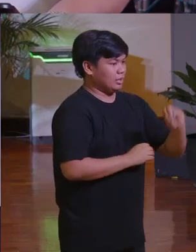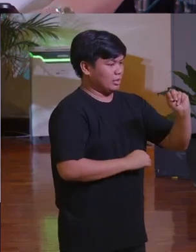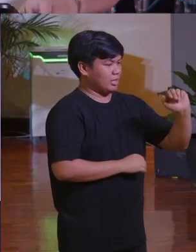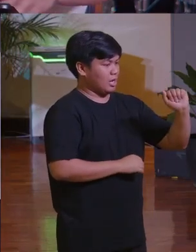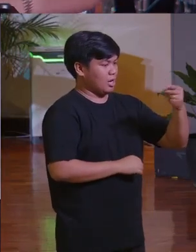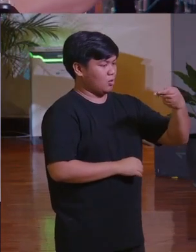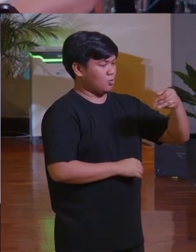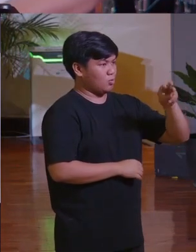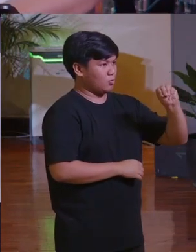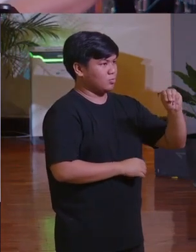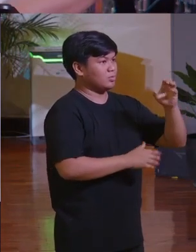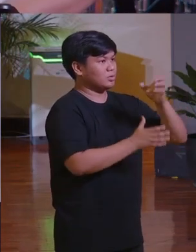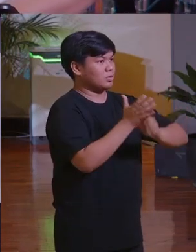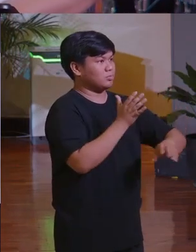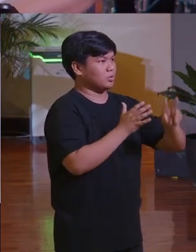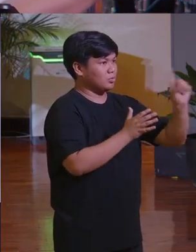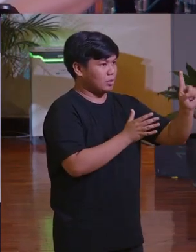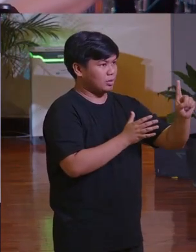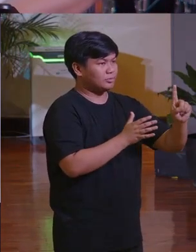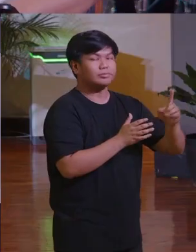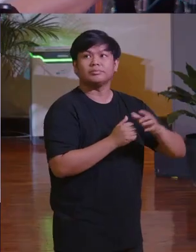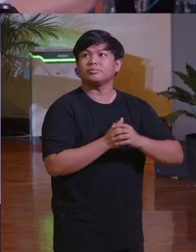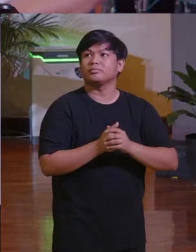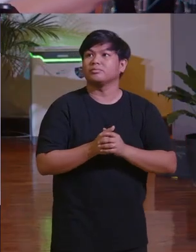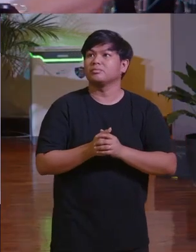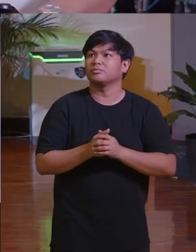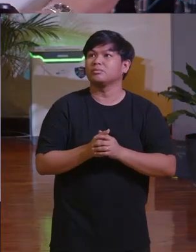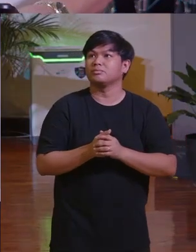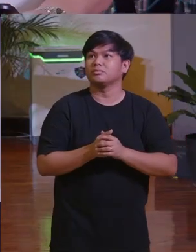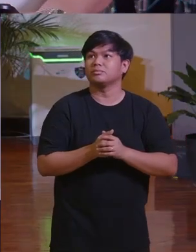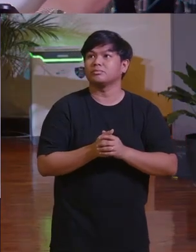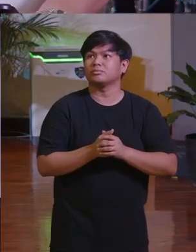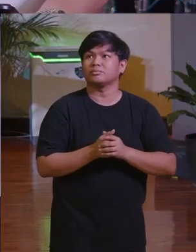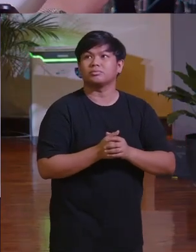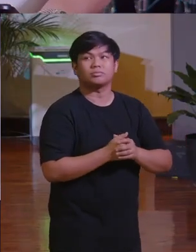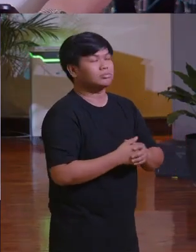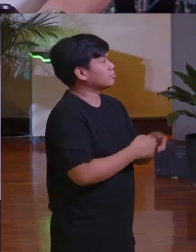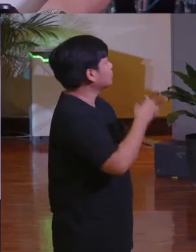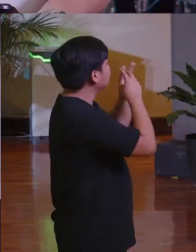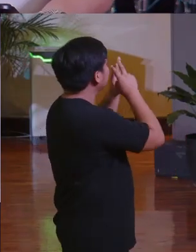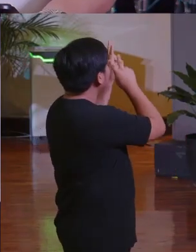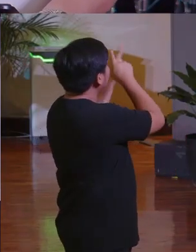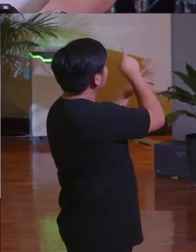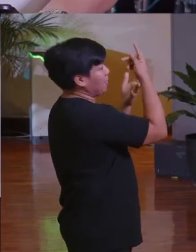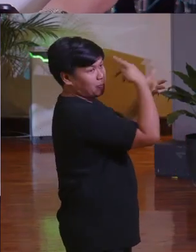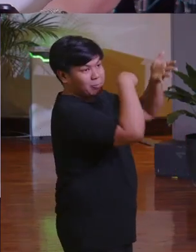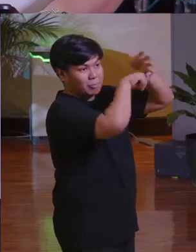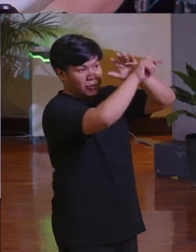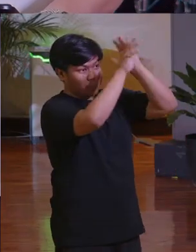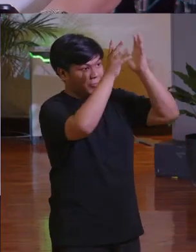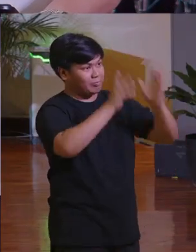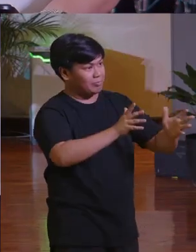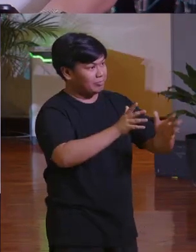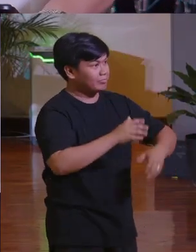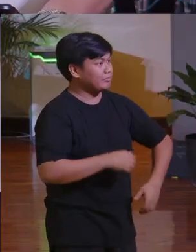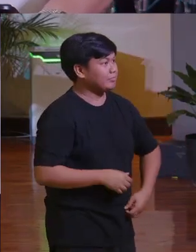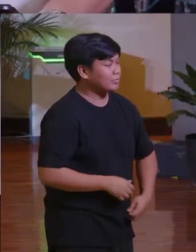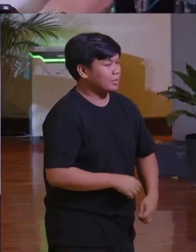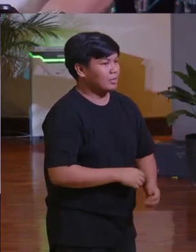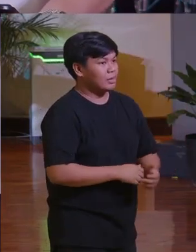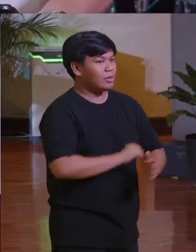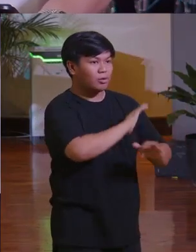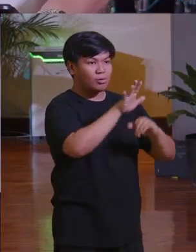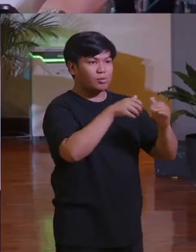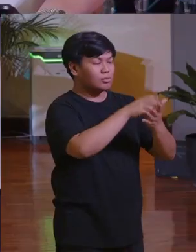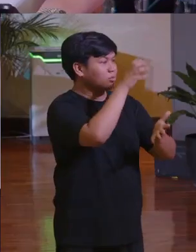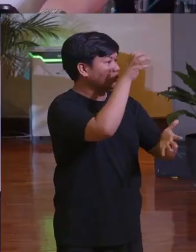1, ang sabi doon, an oracle concerning Nineveh, the book of the vision of Nahum of Elkosh. At yung the rest of that